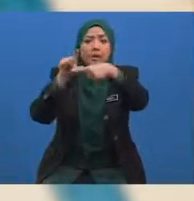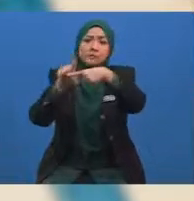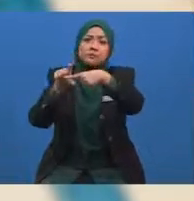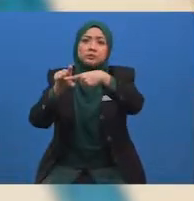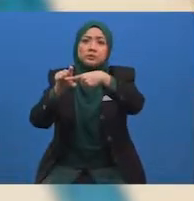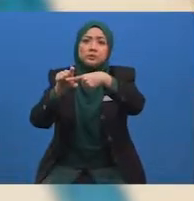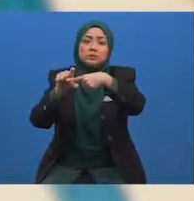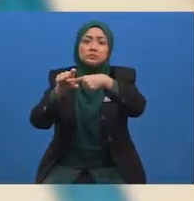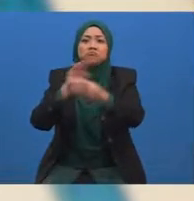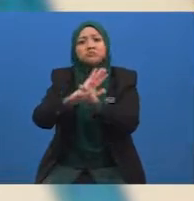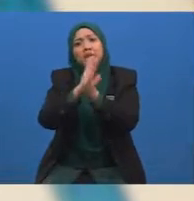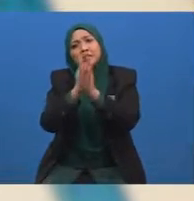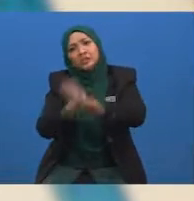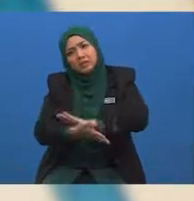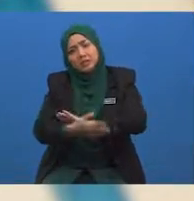menunjukkan